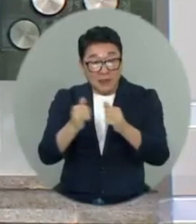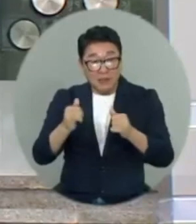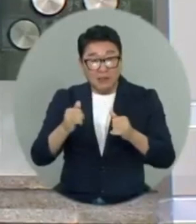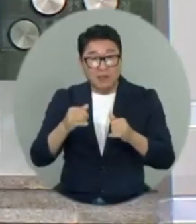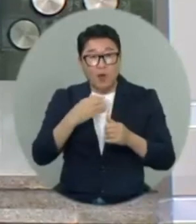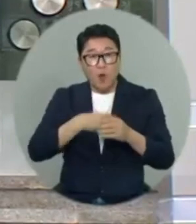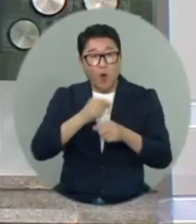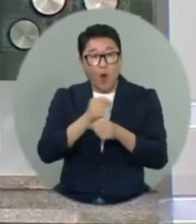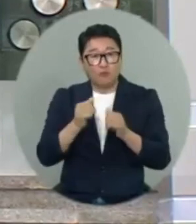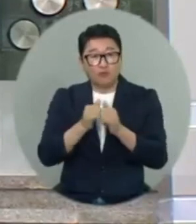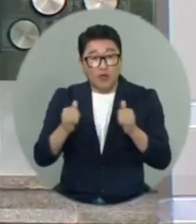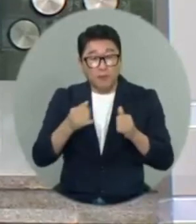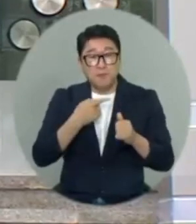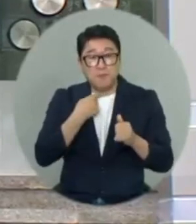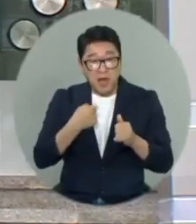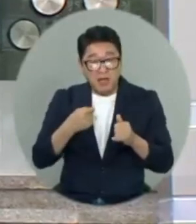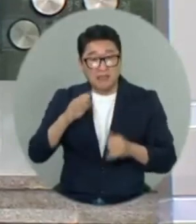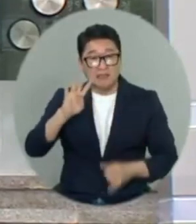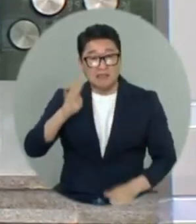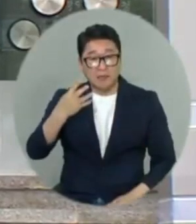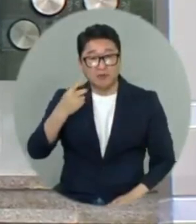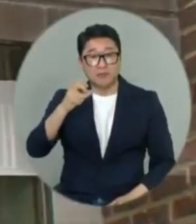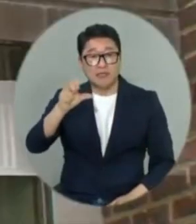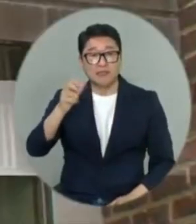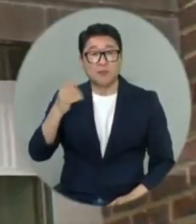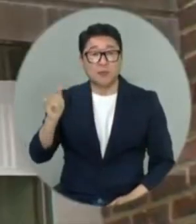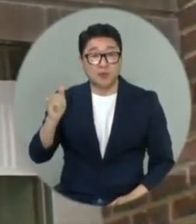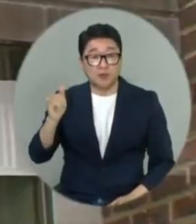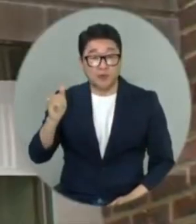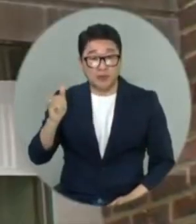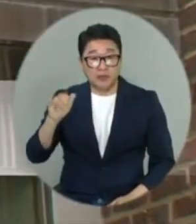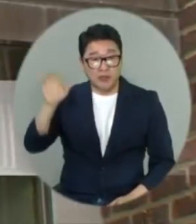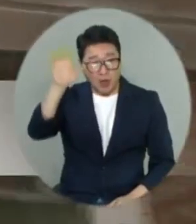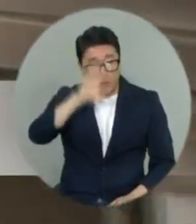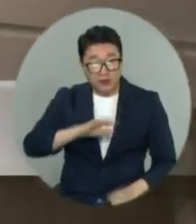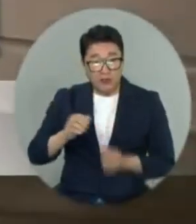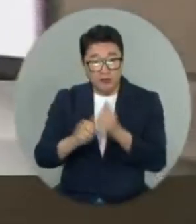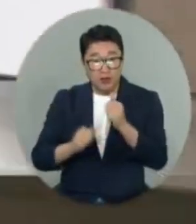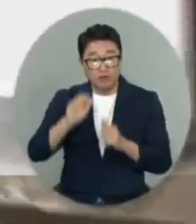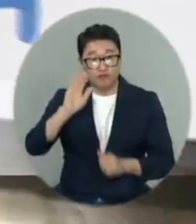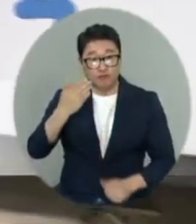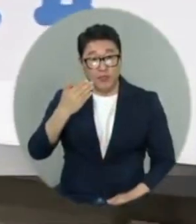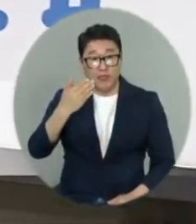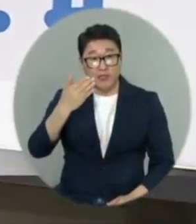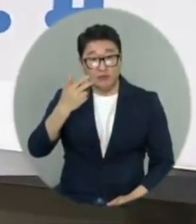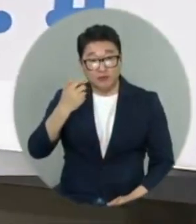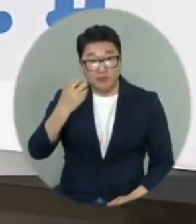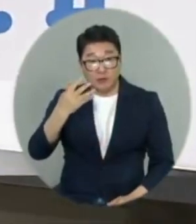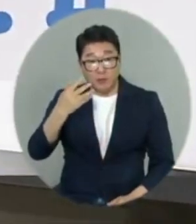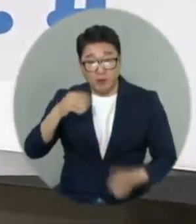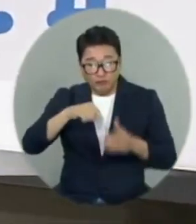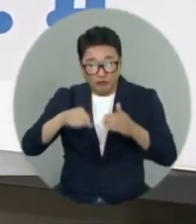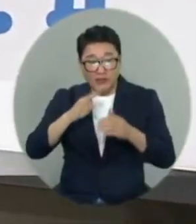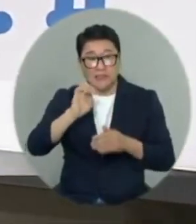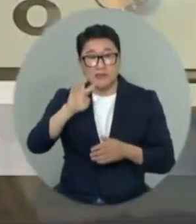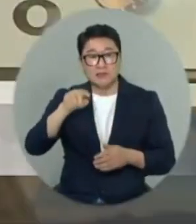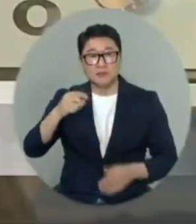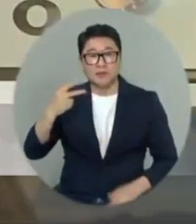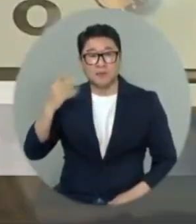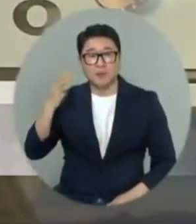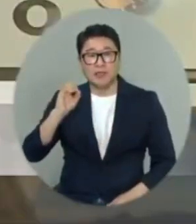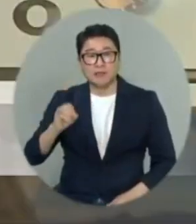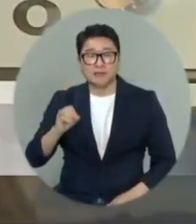전현직 교육청 공직자는 45명으로 전체 위원 97명의 44.4%